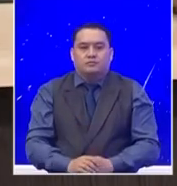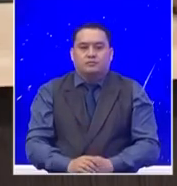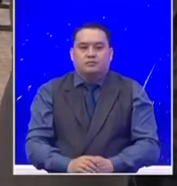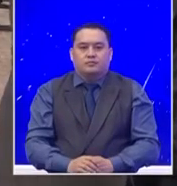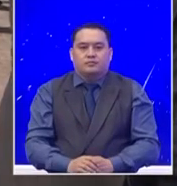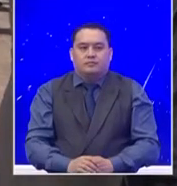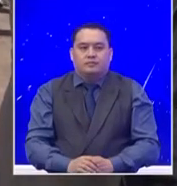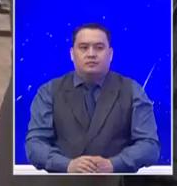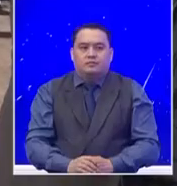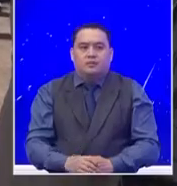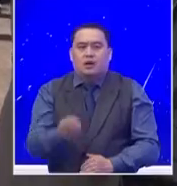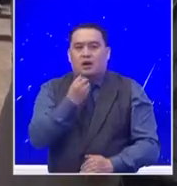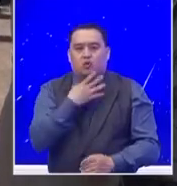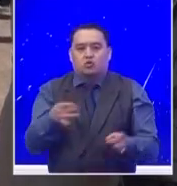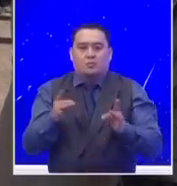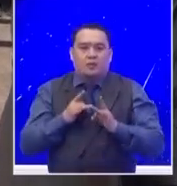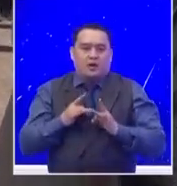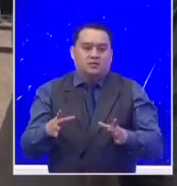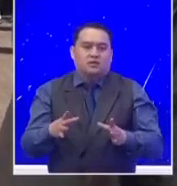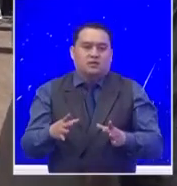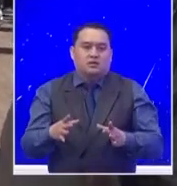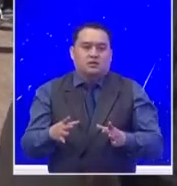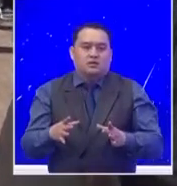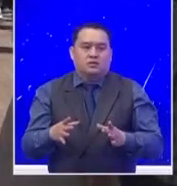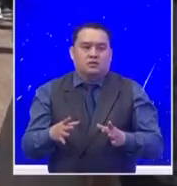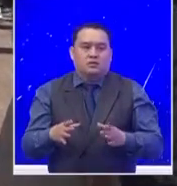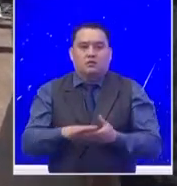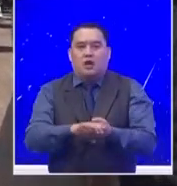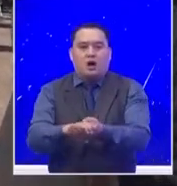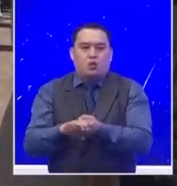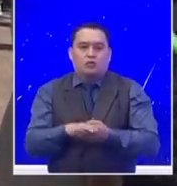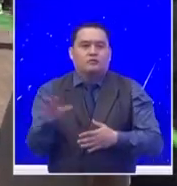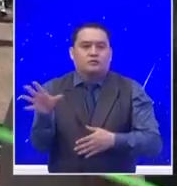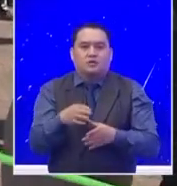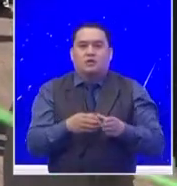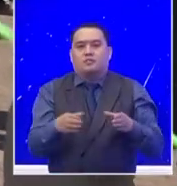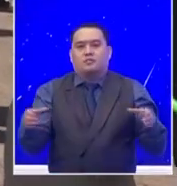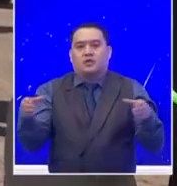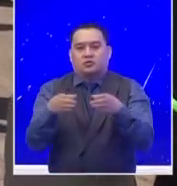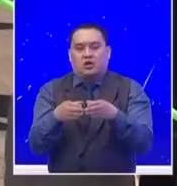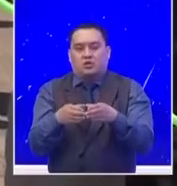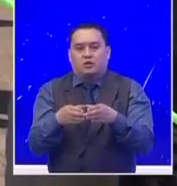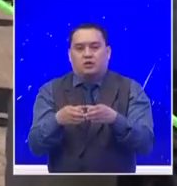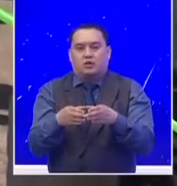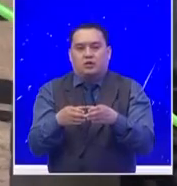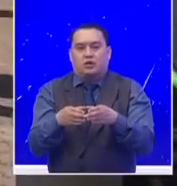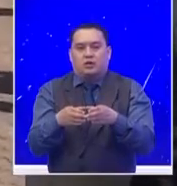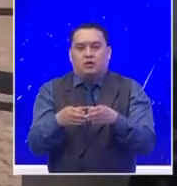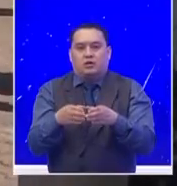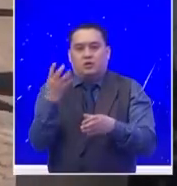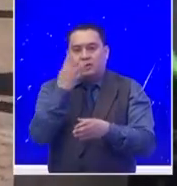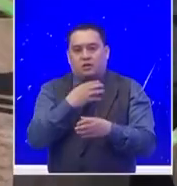эмоциями. Очень хороший праздник. Такой народный, все народы сближает. Ну и вообще дарит